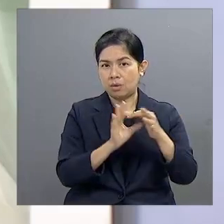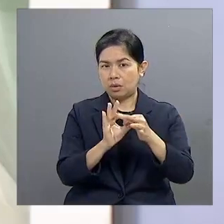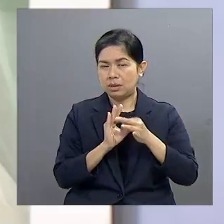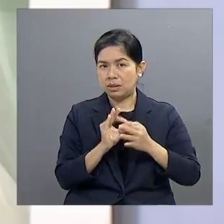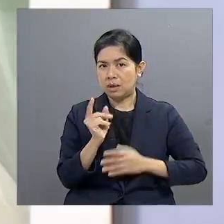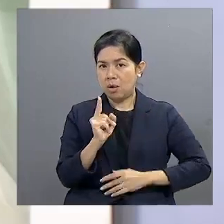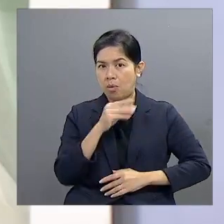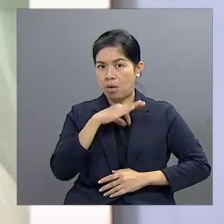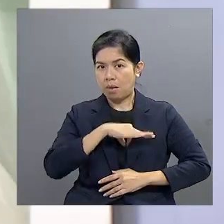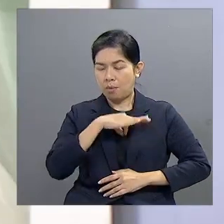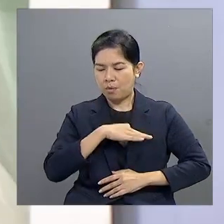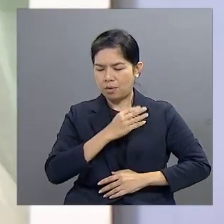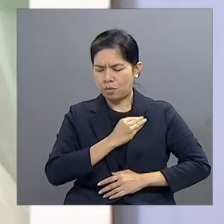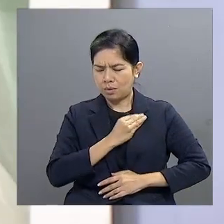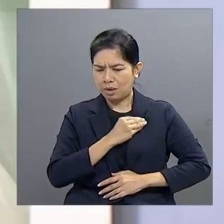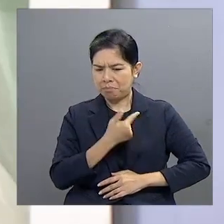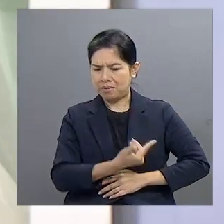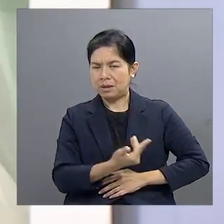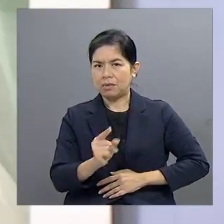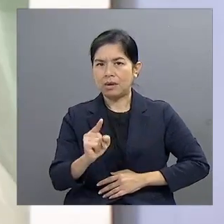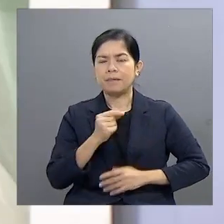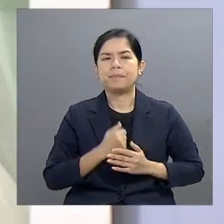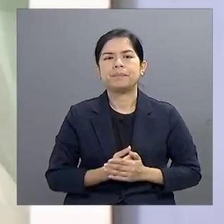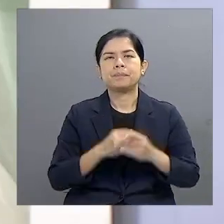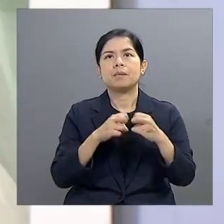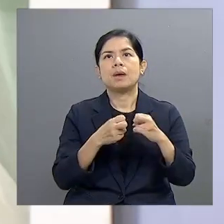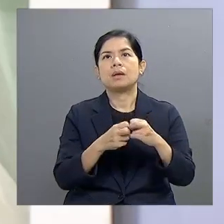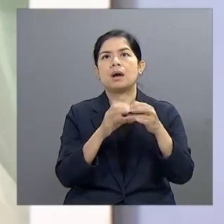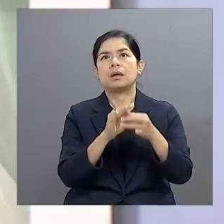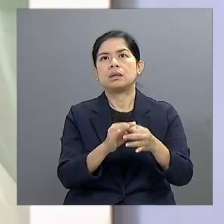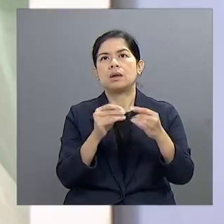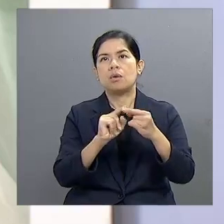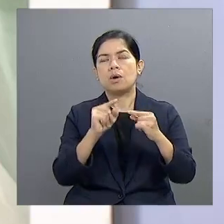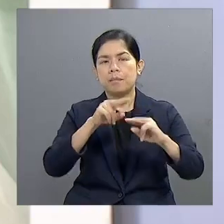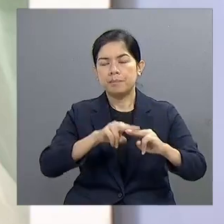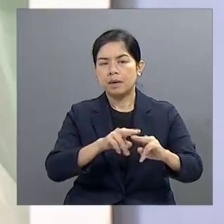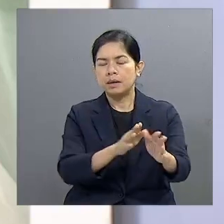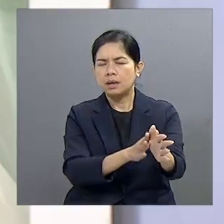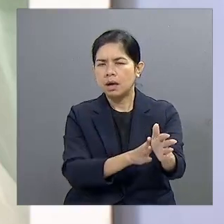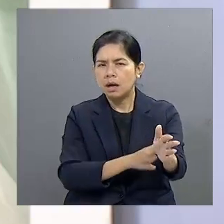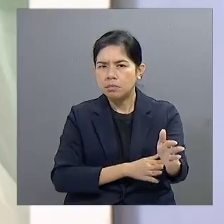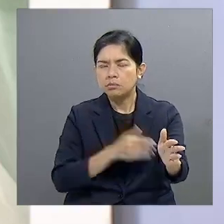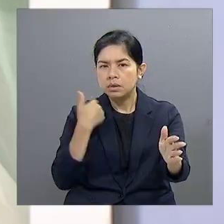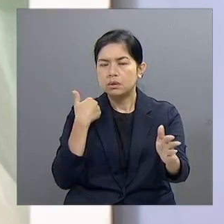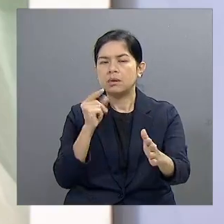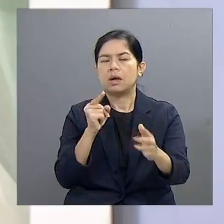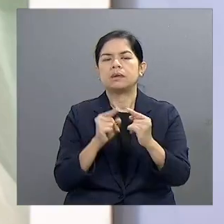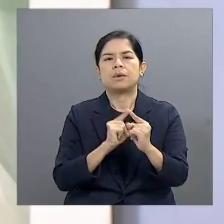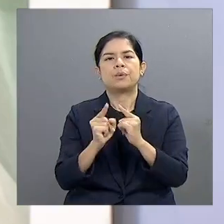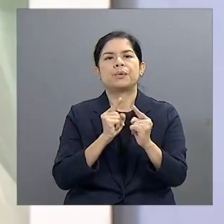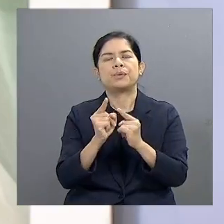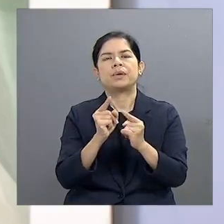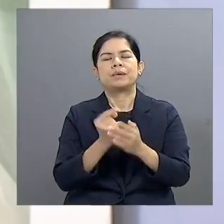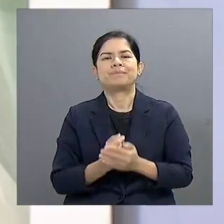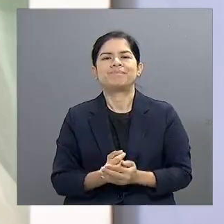คะแต่คราวนี้มาว่าด้วยภาวะหัวใจที่เกิดจากการนั่งนานหรือภาวะอื่นๆของร่างกายร่วมพูดคุยกันนะคะเพราะว่าวันนี้เขามีงานศึกษา